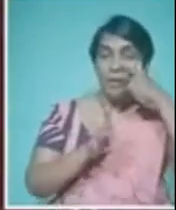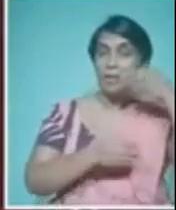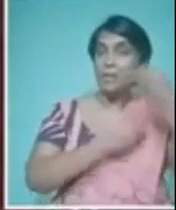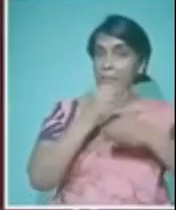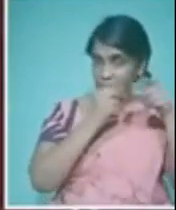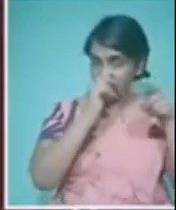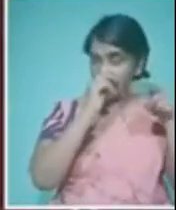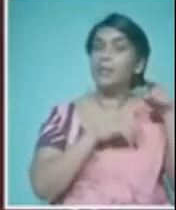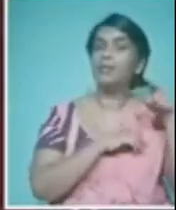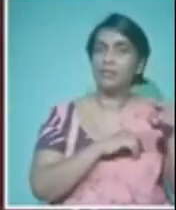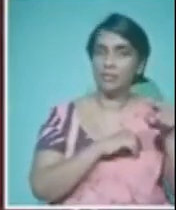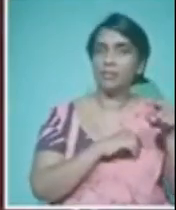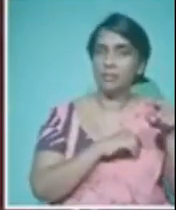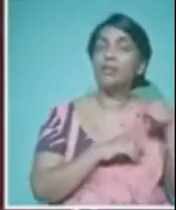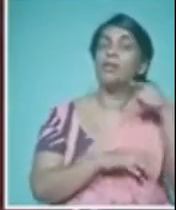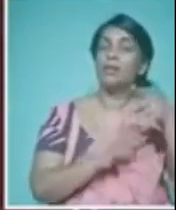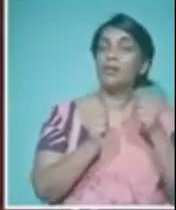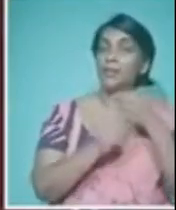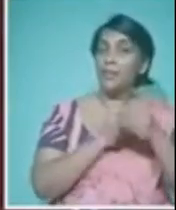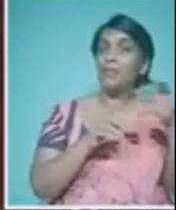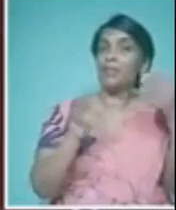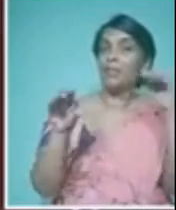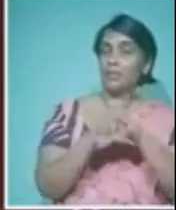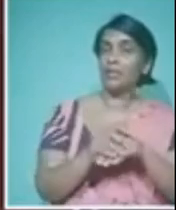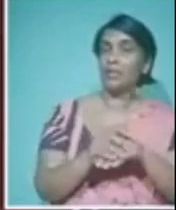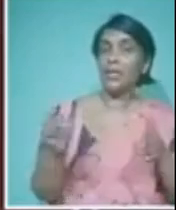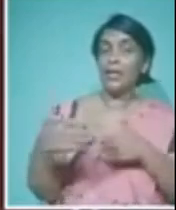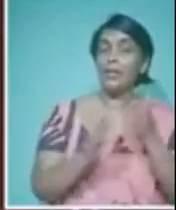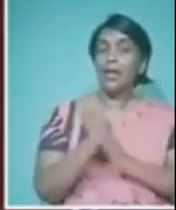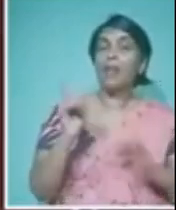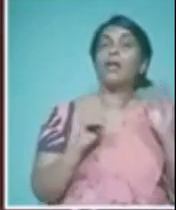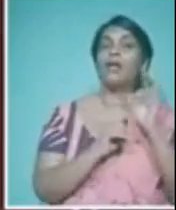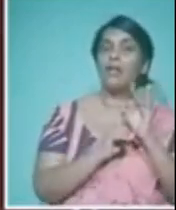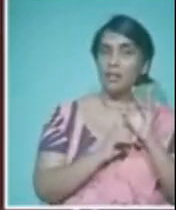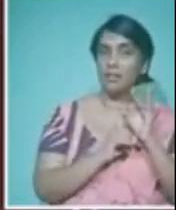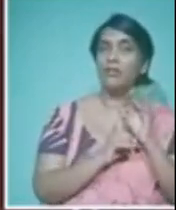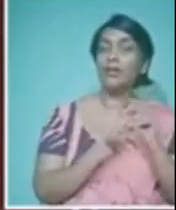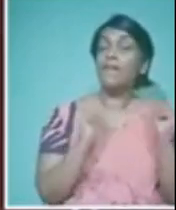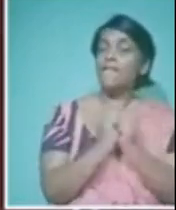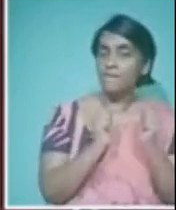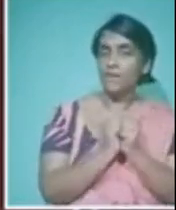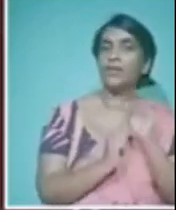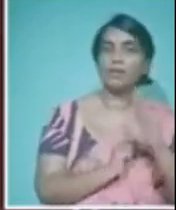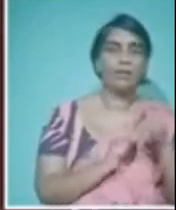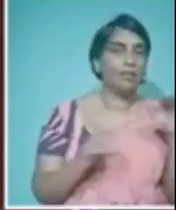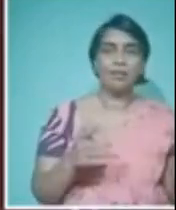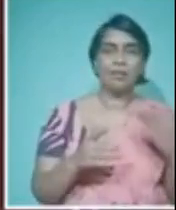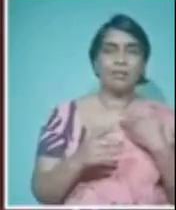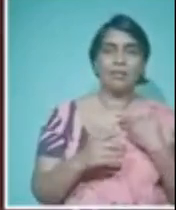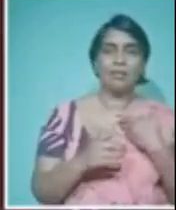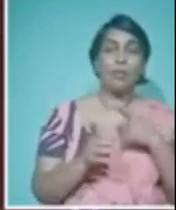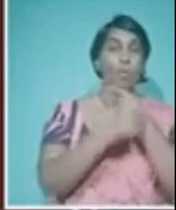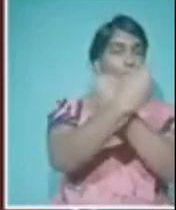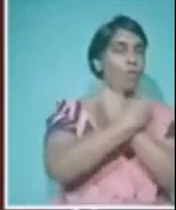නිෂ්පාදකවරයාට අන්න ඔබතුමා මේ ශේෂ්ත්‍රයට ඔබතුමා ලබාගත් කැබිනට් අමාත්‍ය ධූරයට වැඩක් කරලා තියෙනවා. එහෙම නැතුව මෙතන අපිට